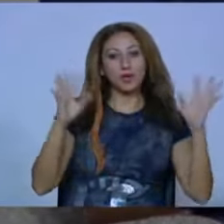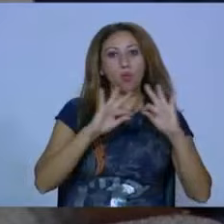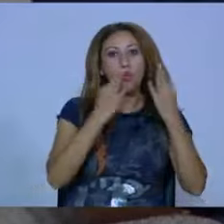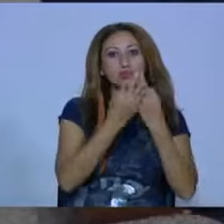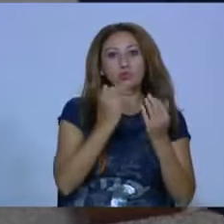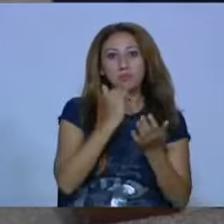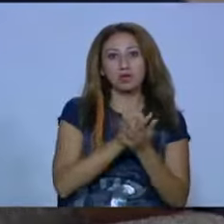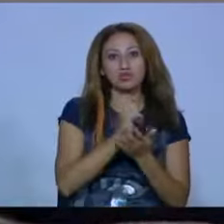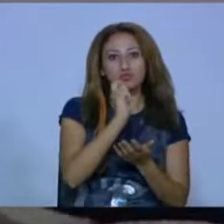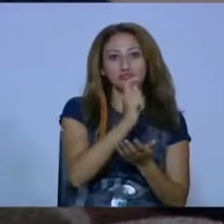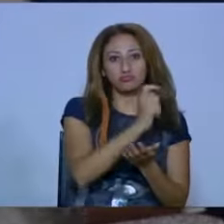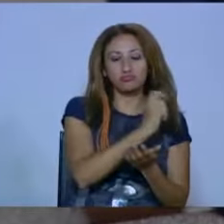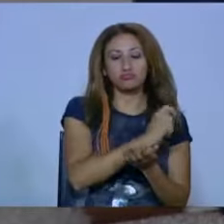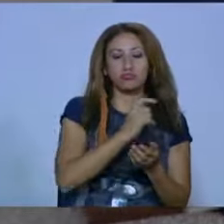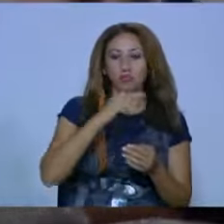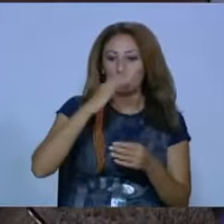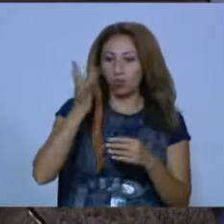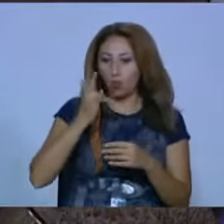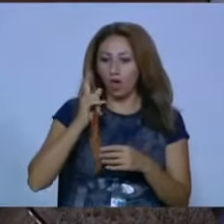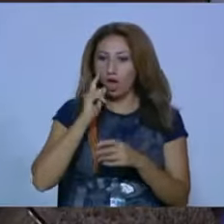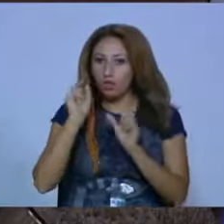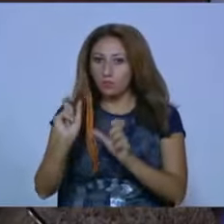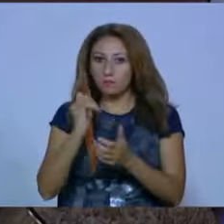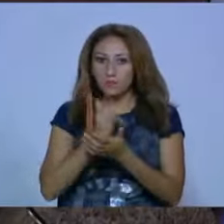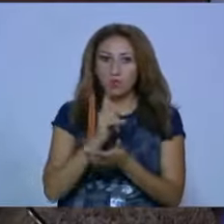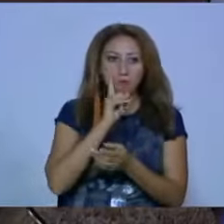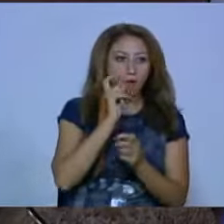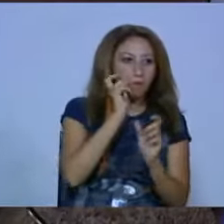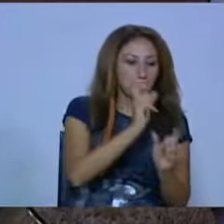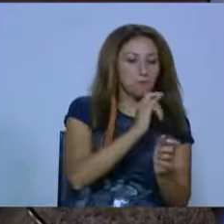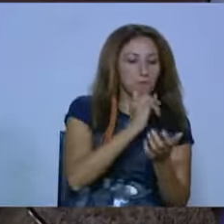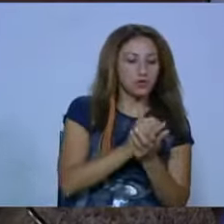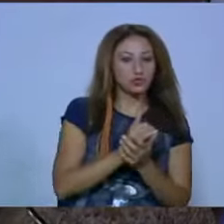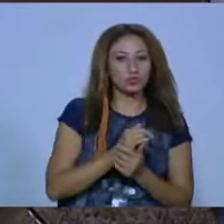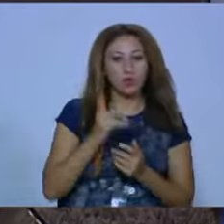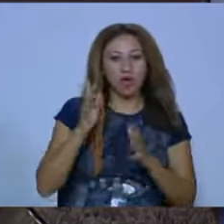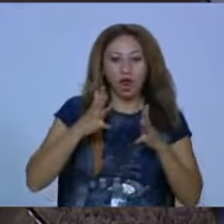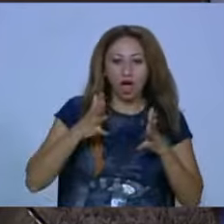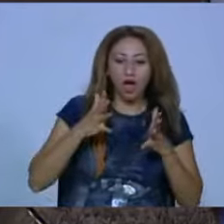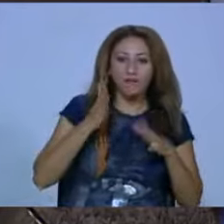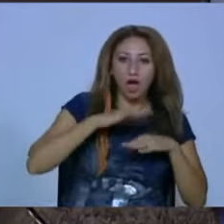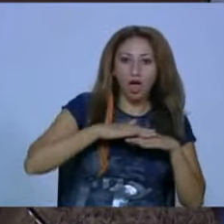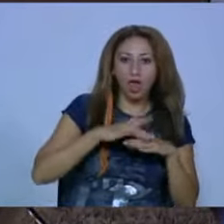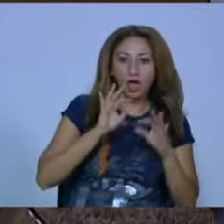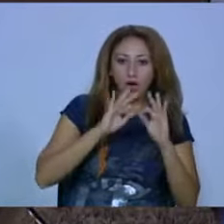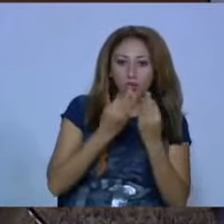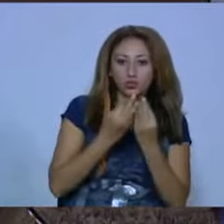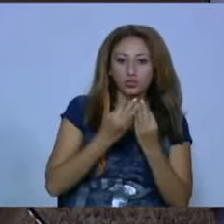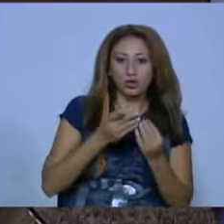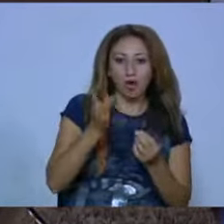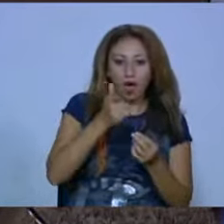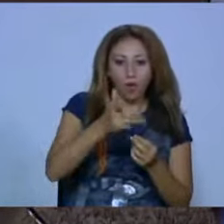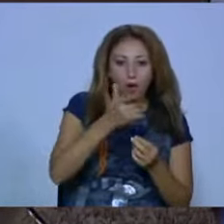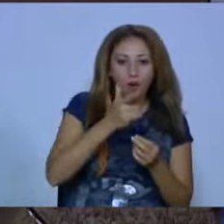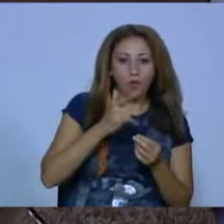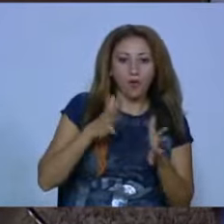كاملة ورب أخواته، وكان مسؤول عن والدته، وكان عنده ارتباط وخوفه على معتز وخالد الله يرحمه